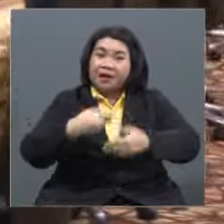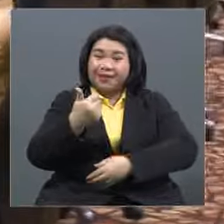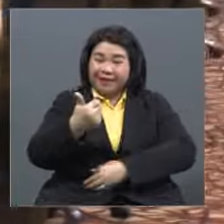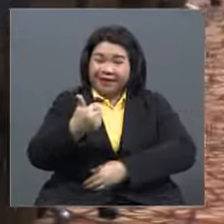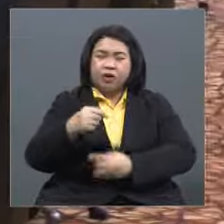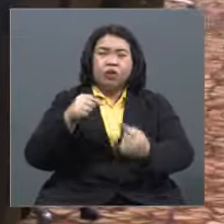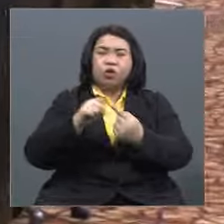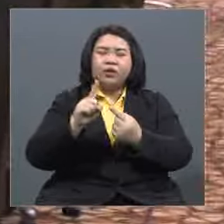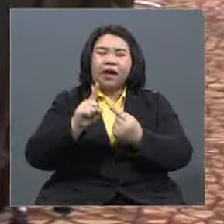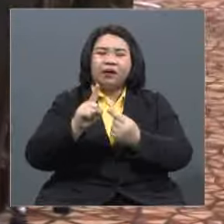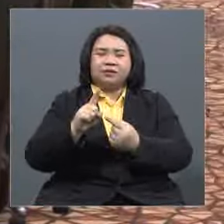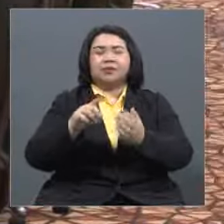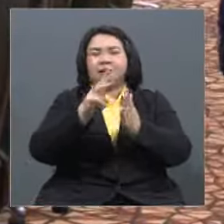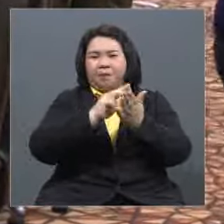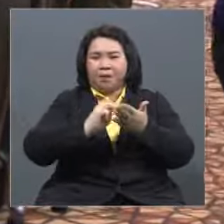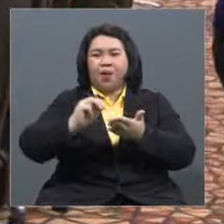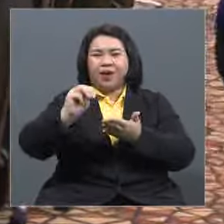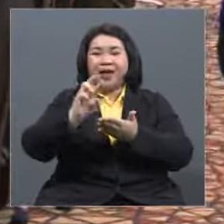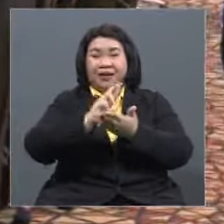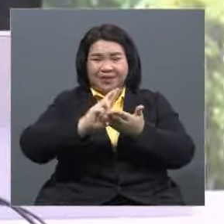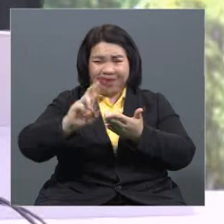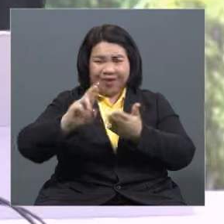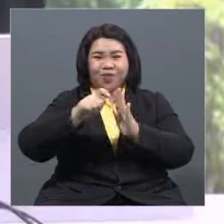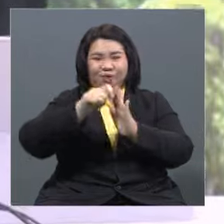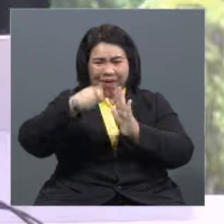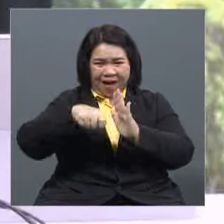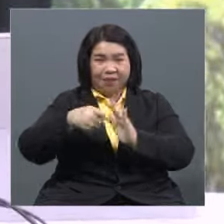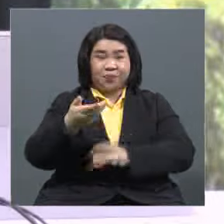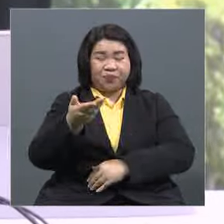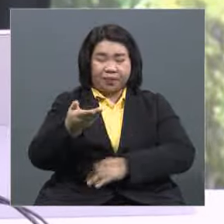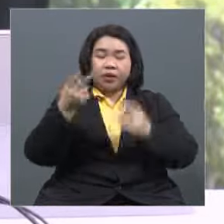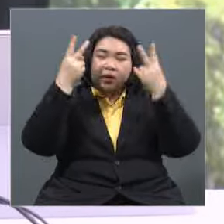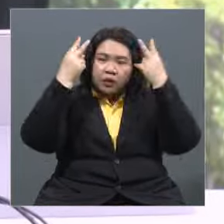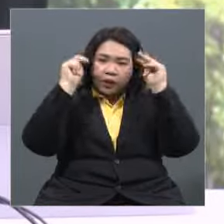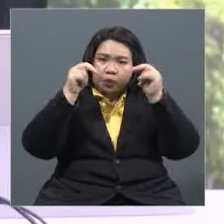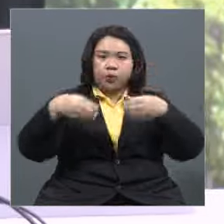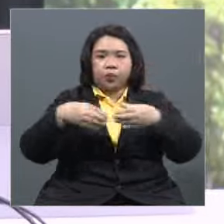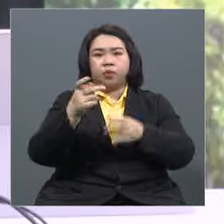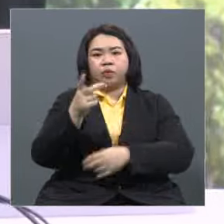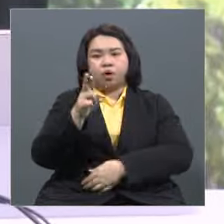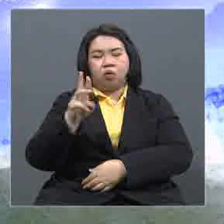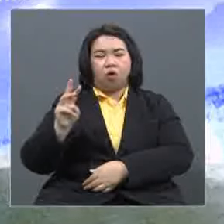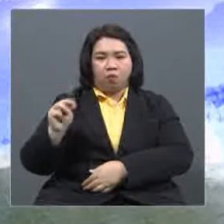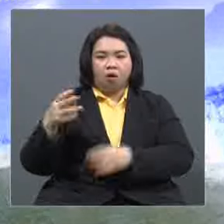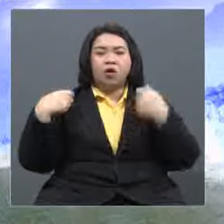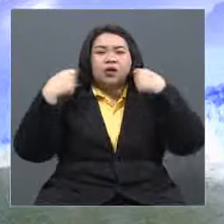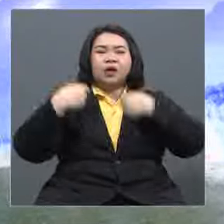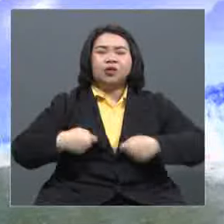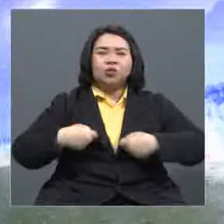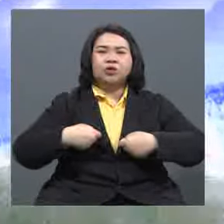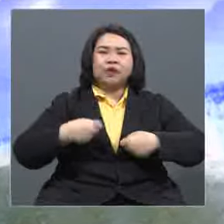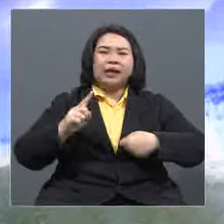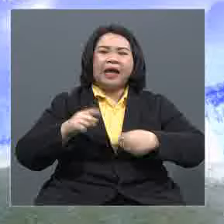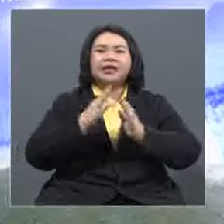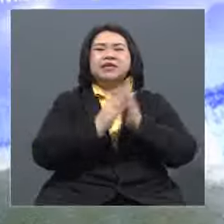มหาวิทยาลัยราชภัฏนครราชสีมาโดยนายเศรษฐาทวีศิลป์นายกรัฐมนตรีและคณะรัฐมนตรีสวมใส่เสื้อผ้าไหมลาย